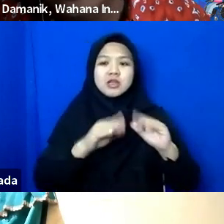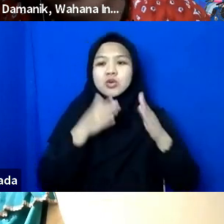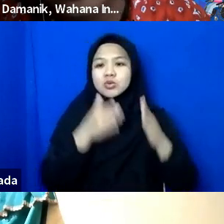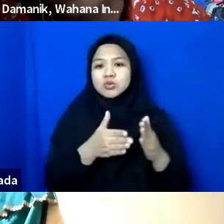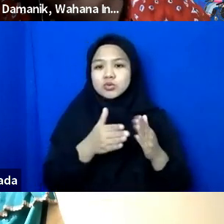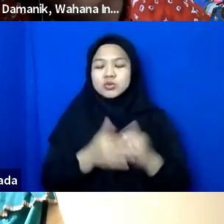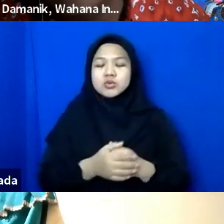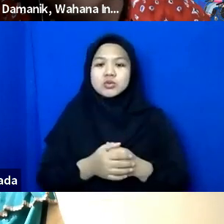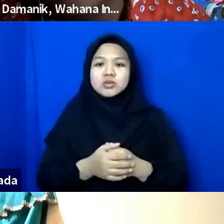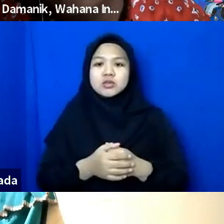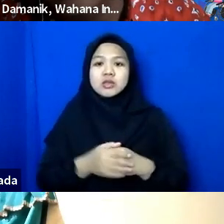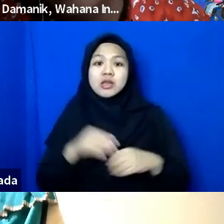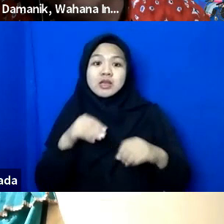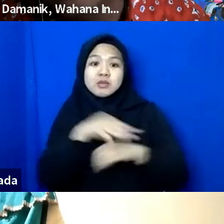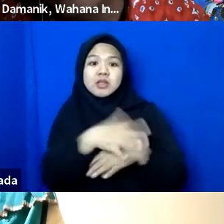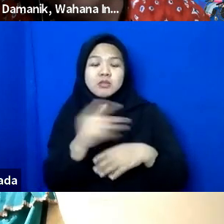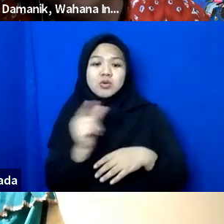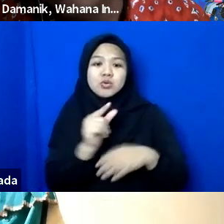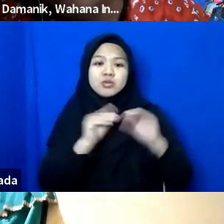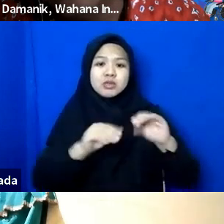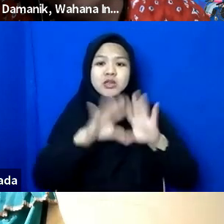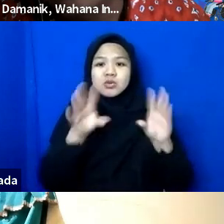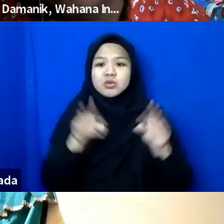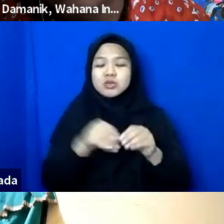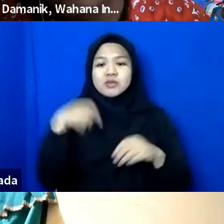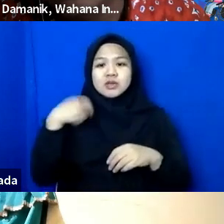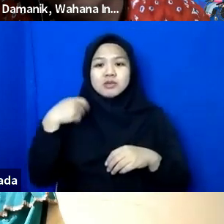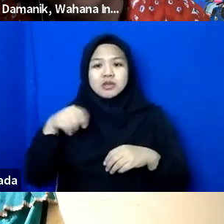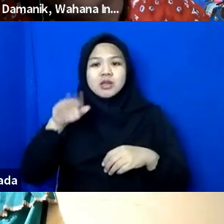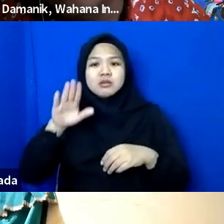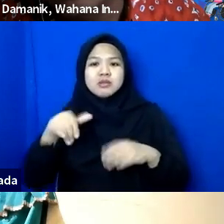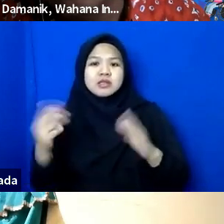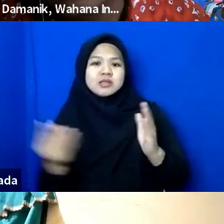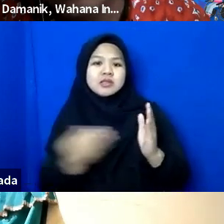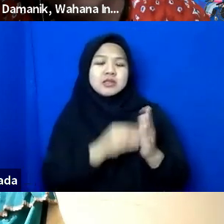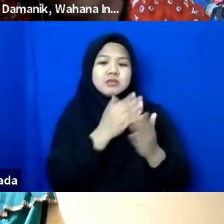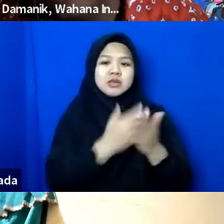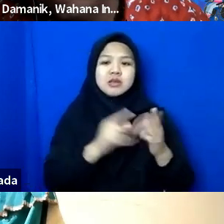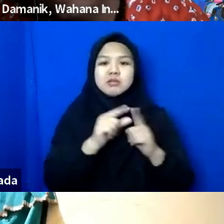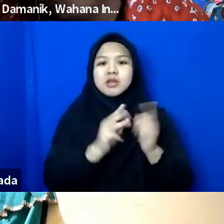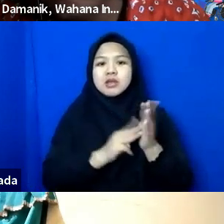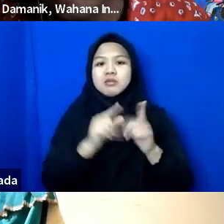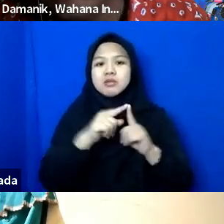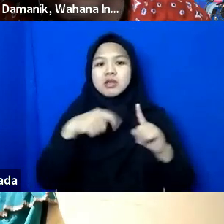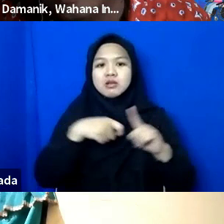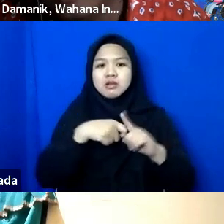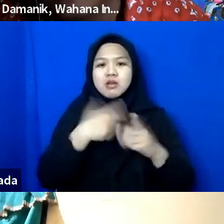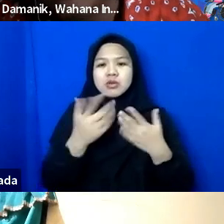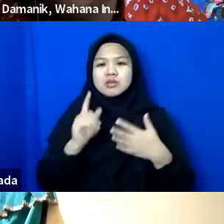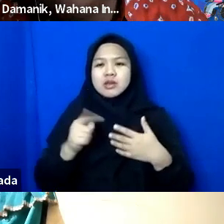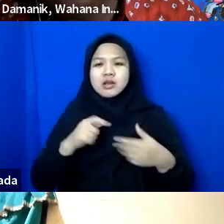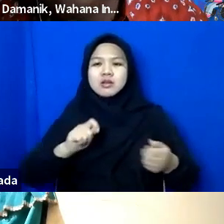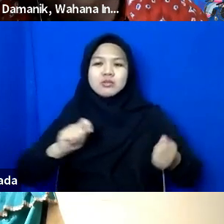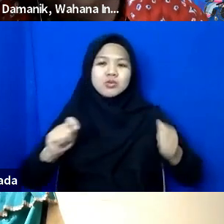sehingga akibatnya Urusan pendidikan inklusif di Kementerian masih menjadi bagian psky pun sekarang ada perubahan juga